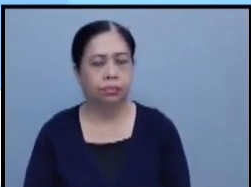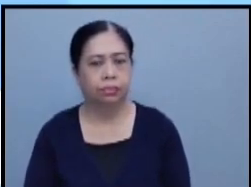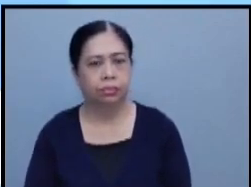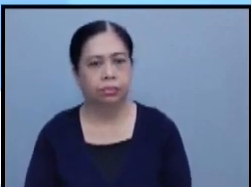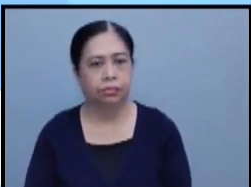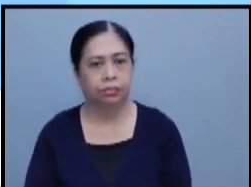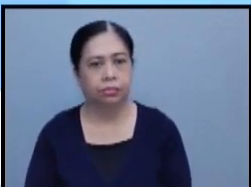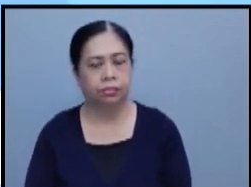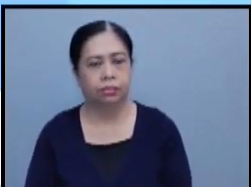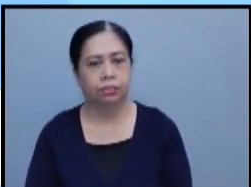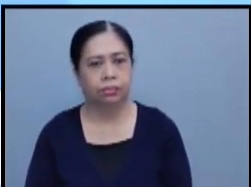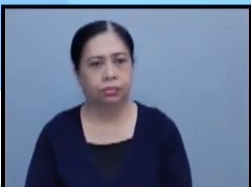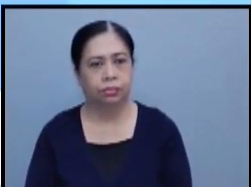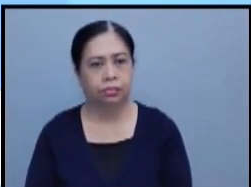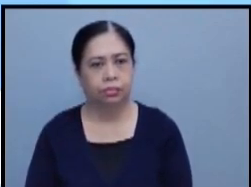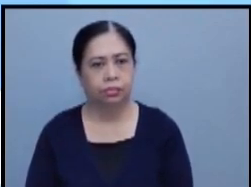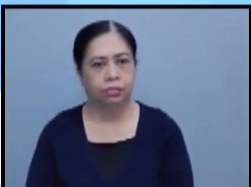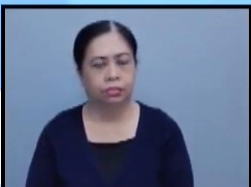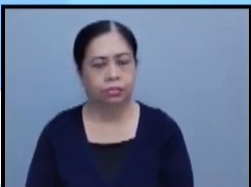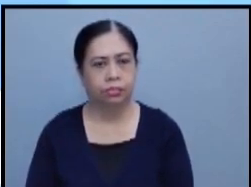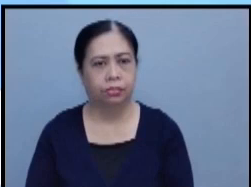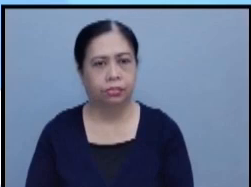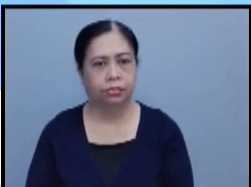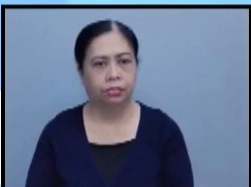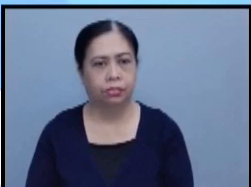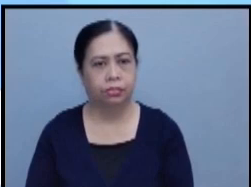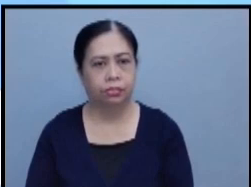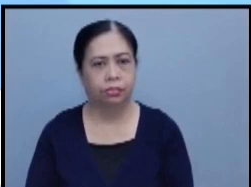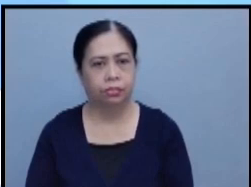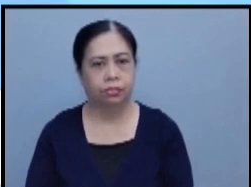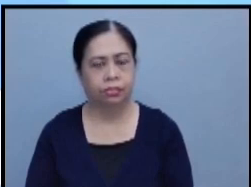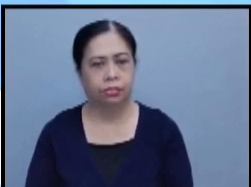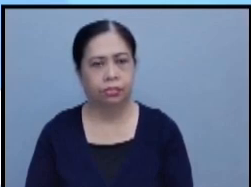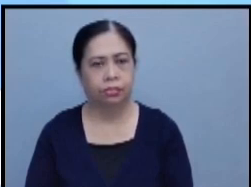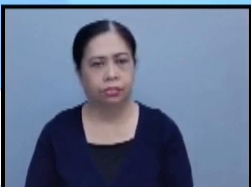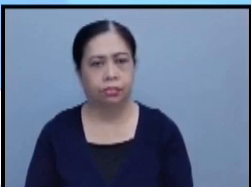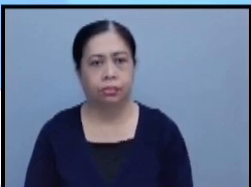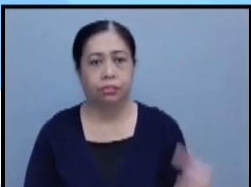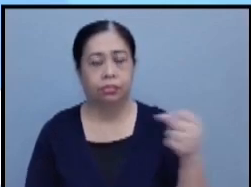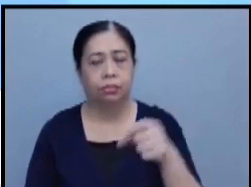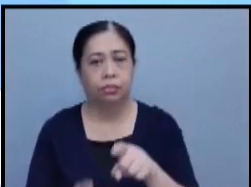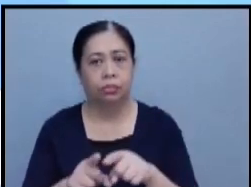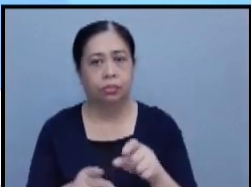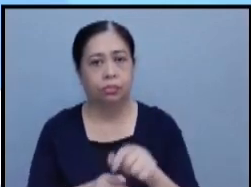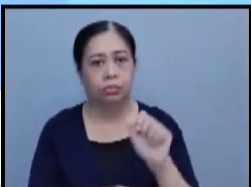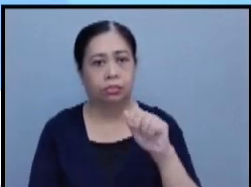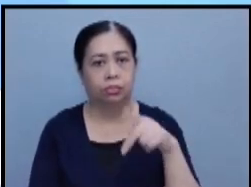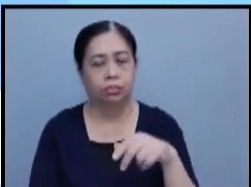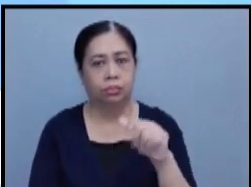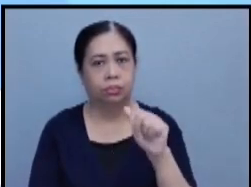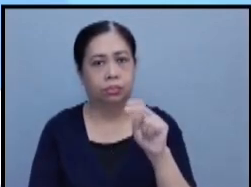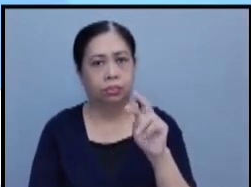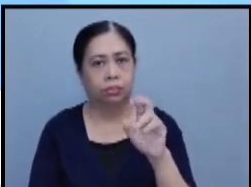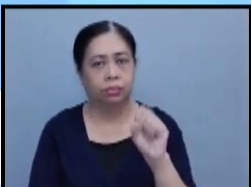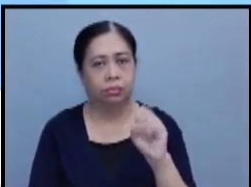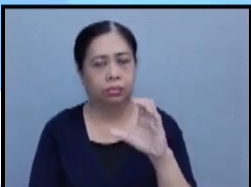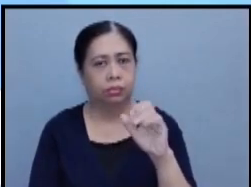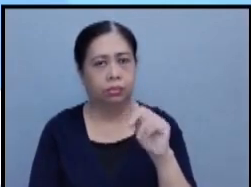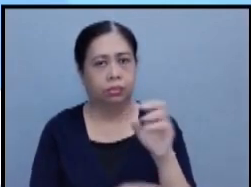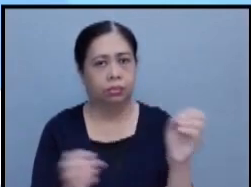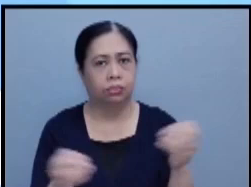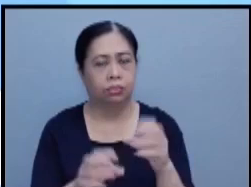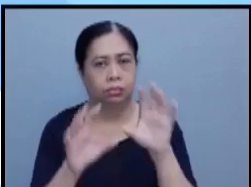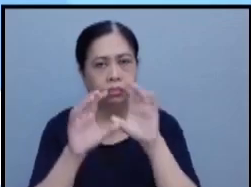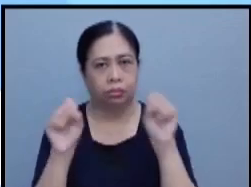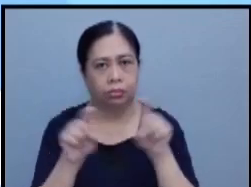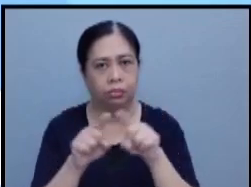Court of Tax Appeals sina Henry Angeles. Na-appoint din si dating AFP Chief of Staff Andres Centino sa Office of the President bilang